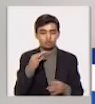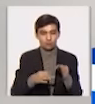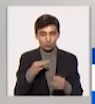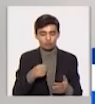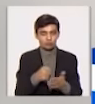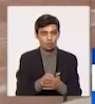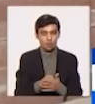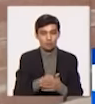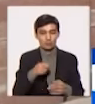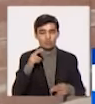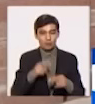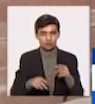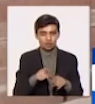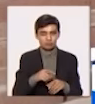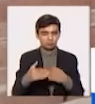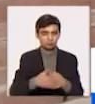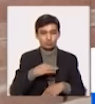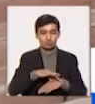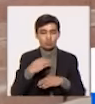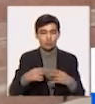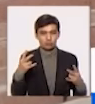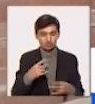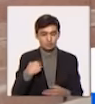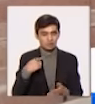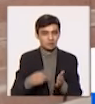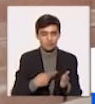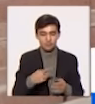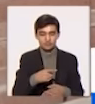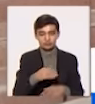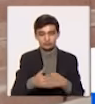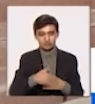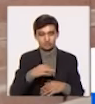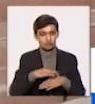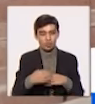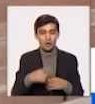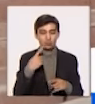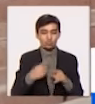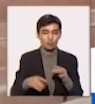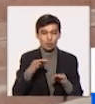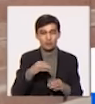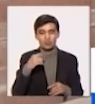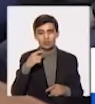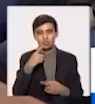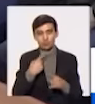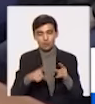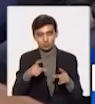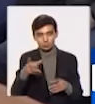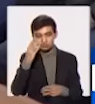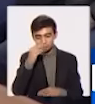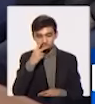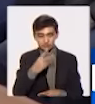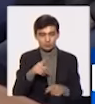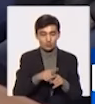дейін әділ өтсе екен дейді. Қатаң жаза тағайындауын талап етемін. Басқа адамдарға сабақ болсын. Ал